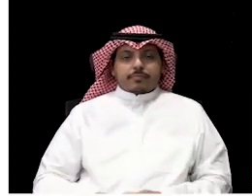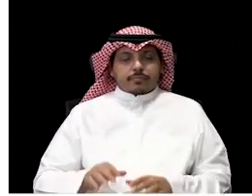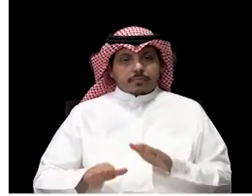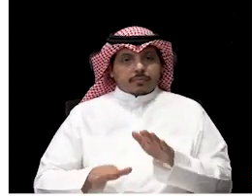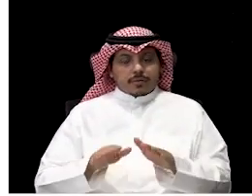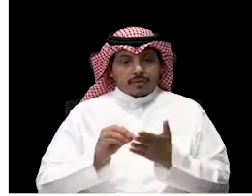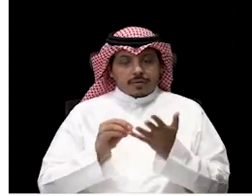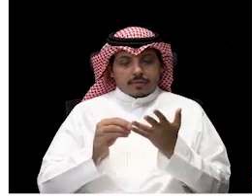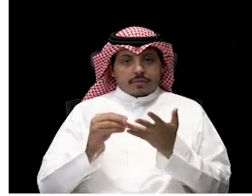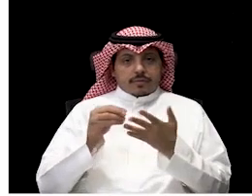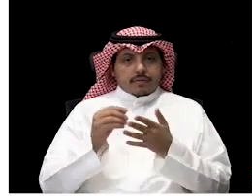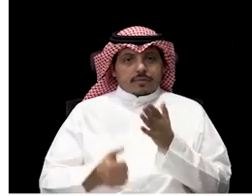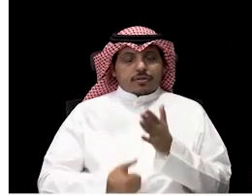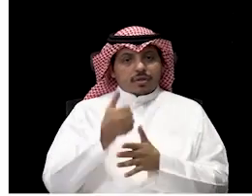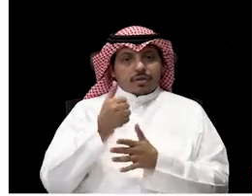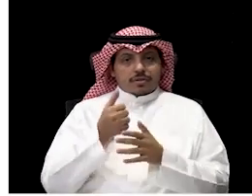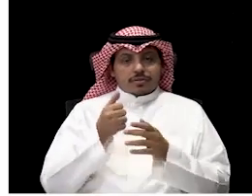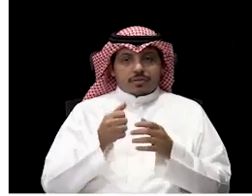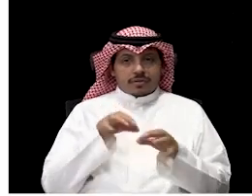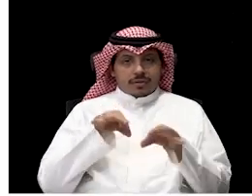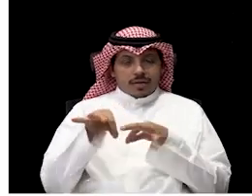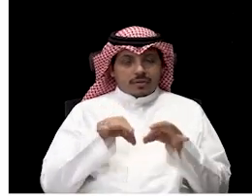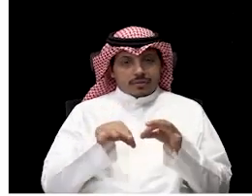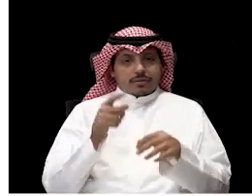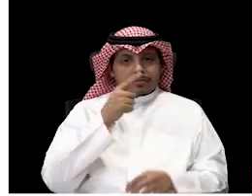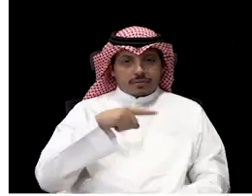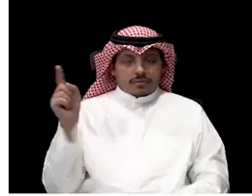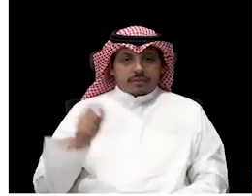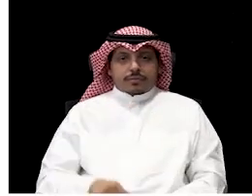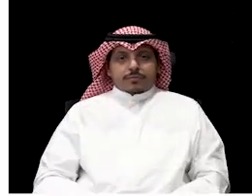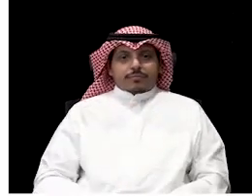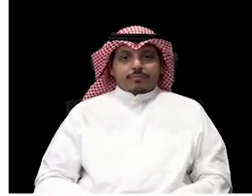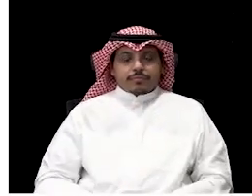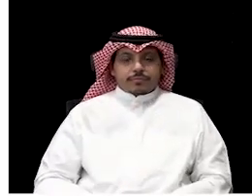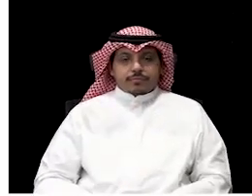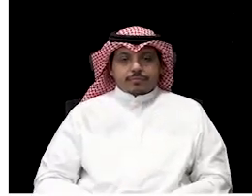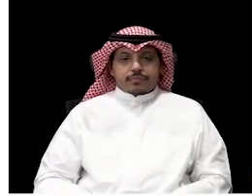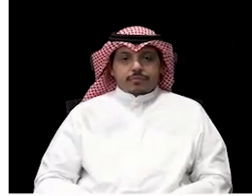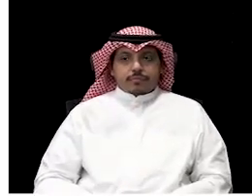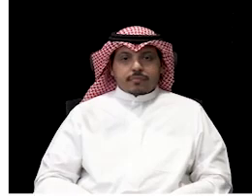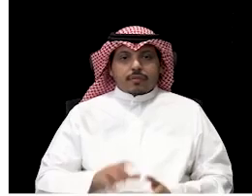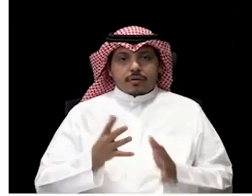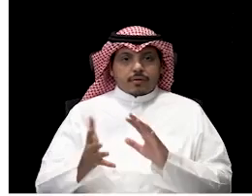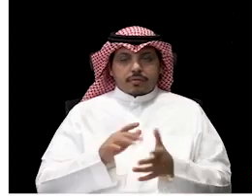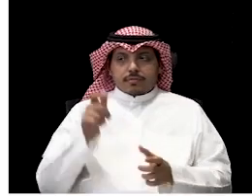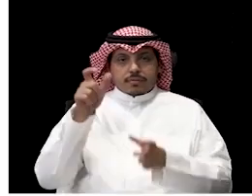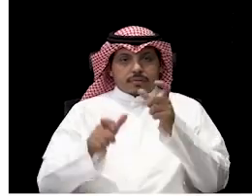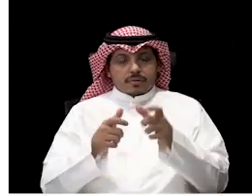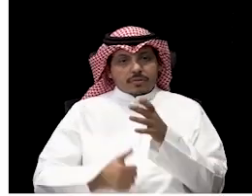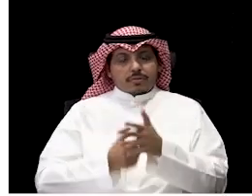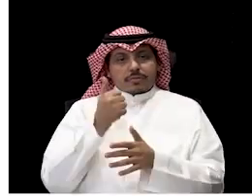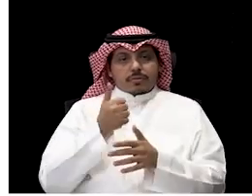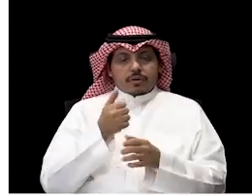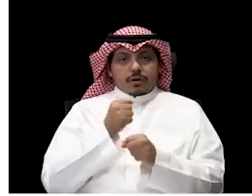الإنجاز الذاتي التخطيط للأعمال، صحيح، لابد من تخطيط. من صفات الفرد المنجز أن